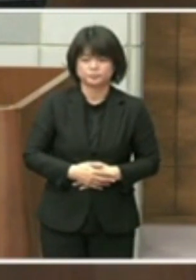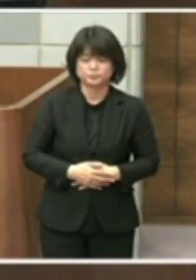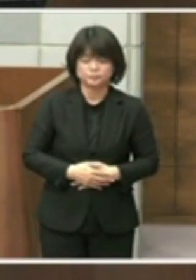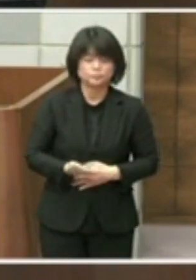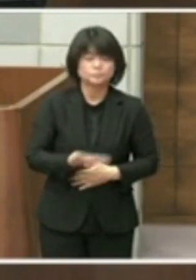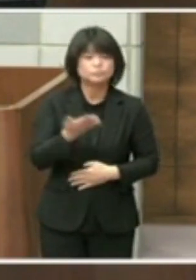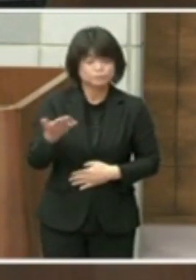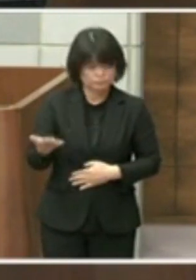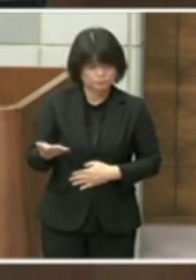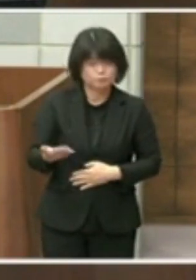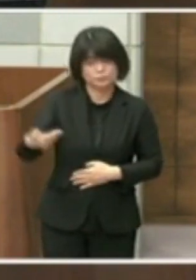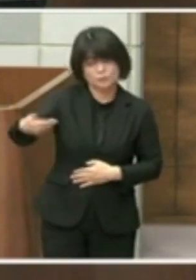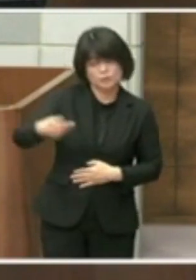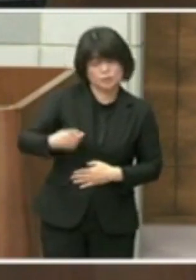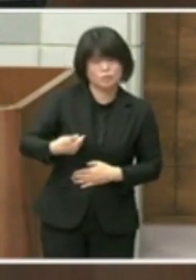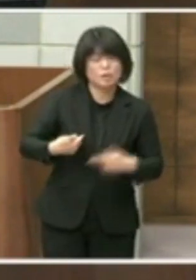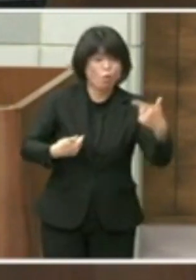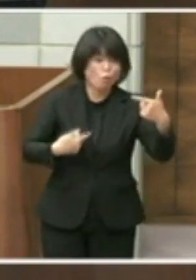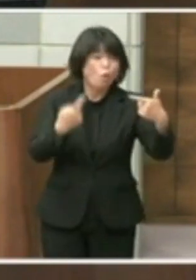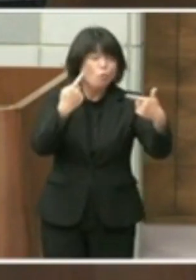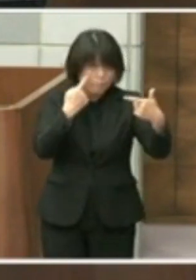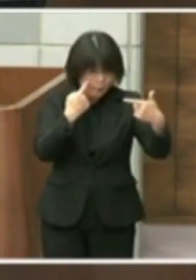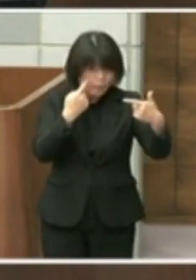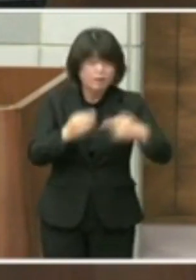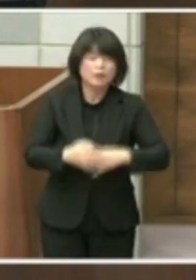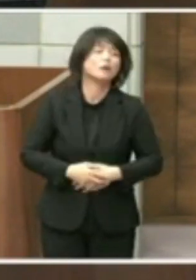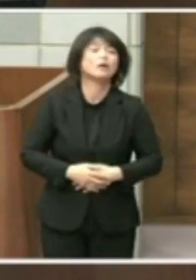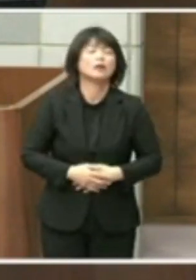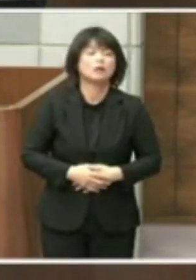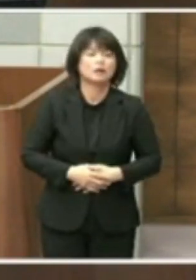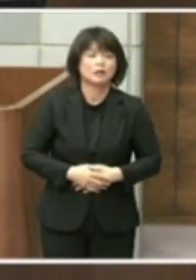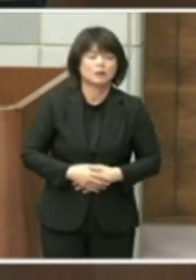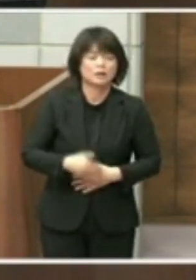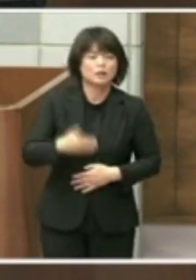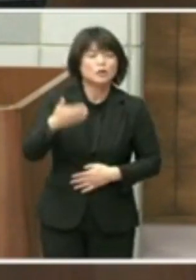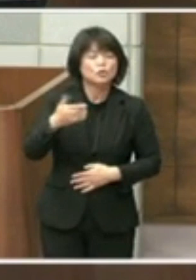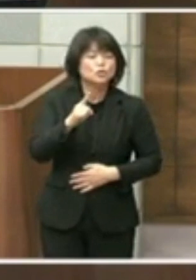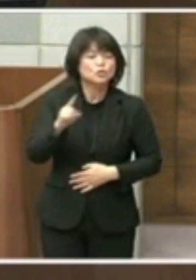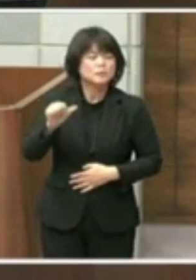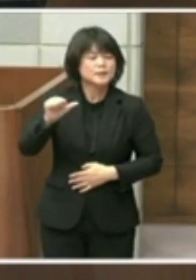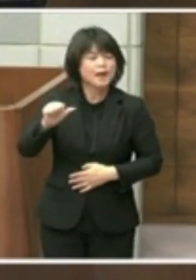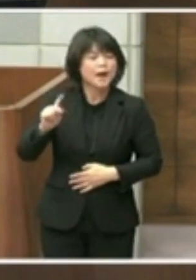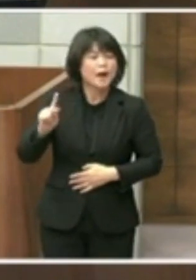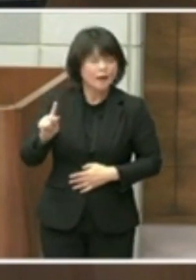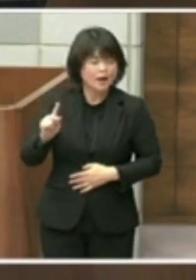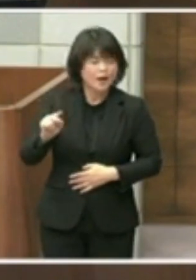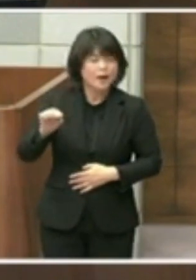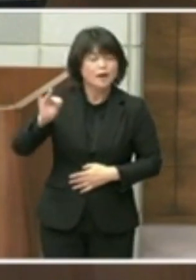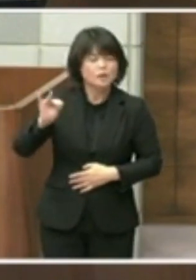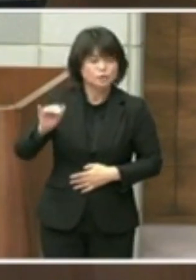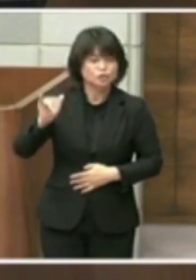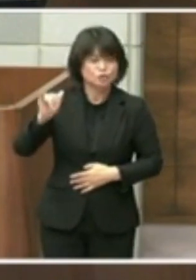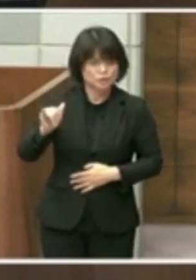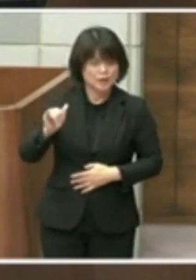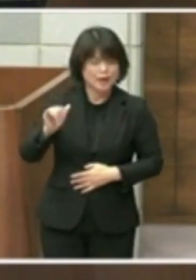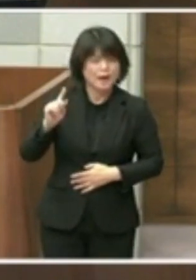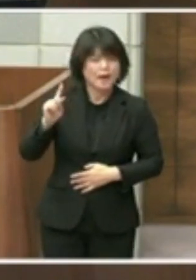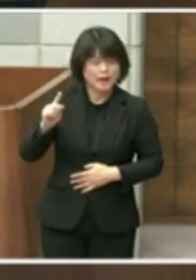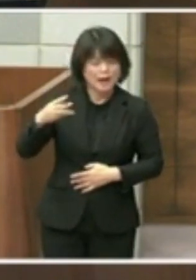続きまして、ご質問第6項目目、首や滑や髪切り対策について順次お答えいたします。